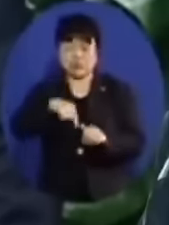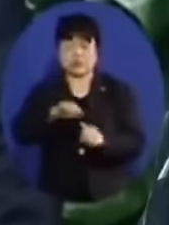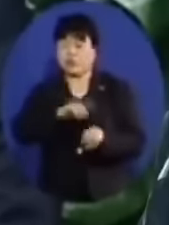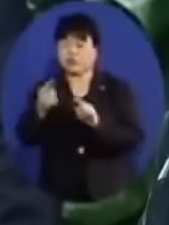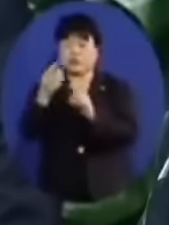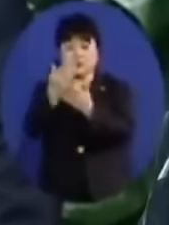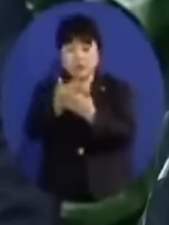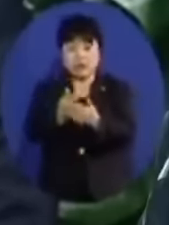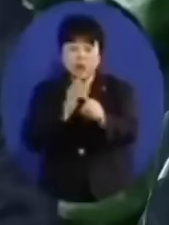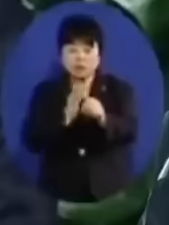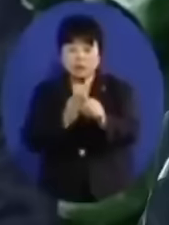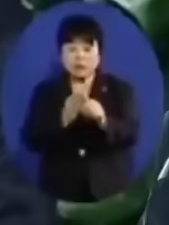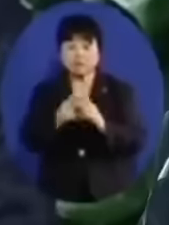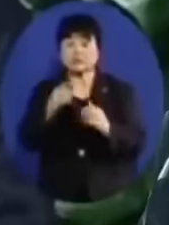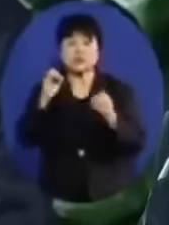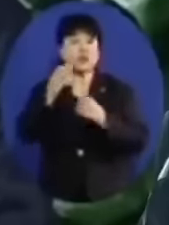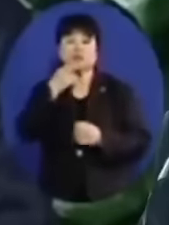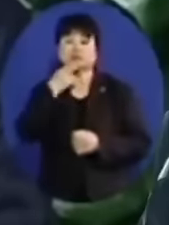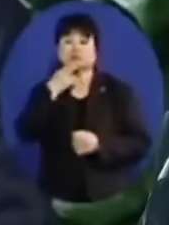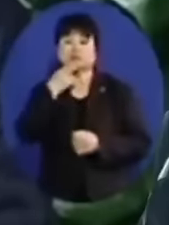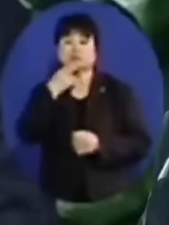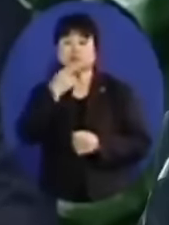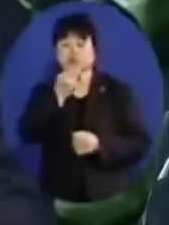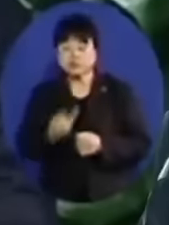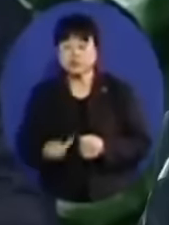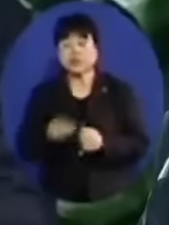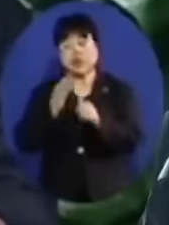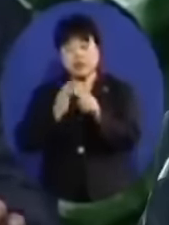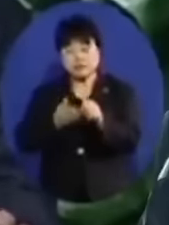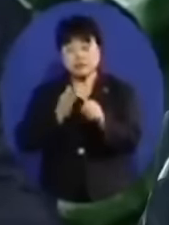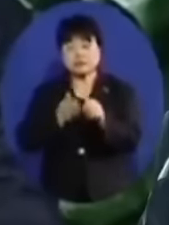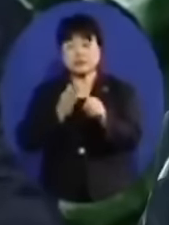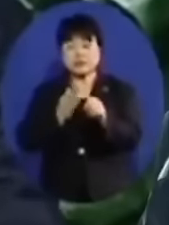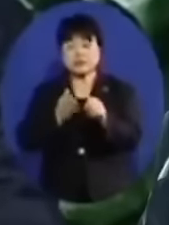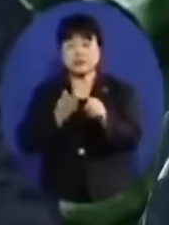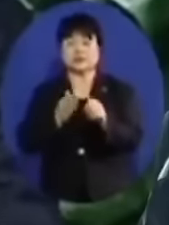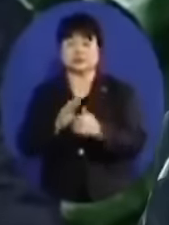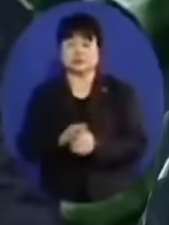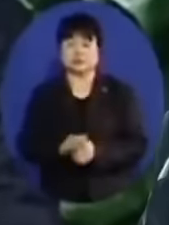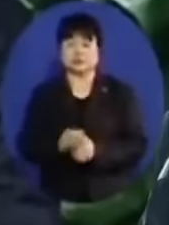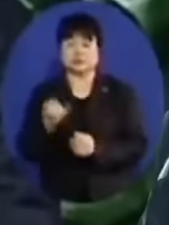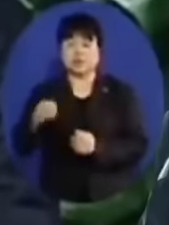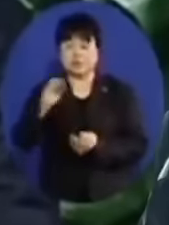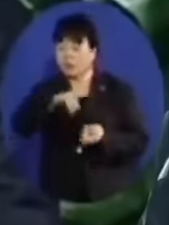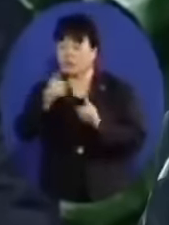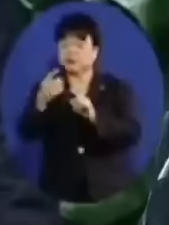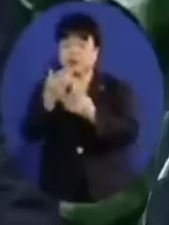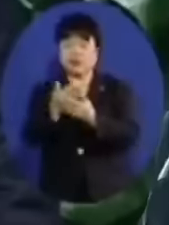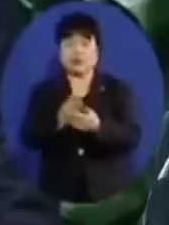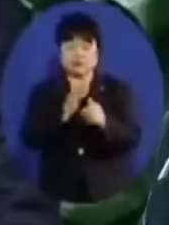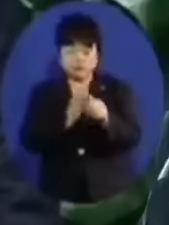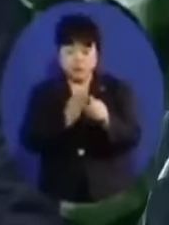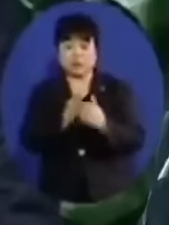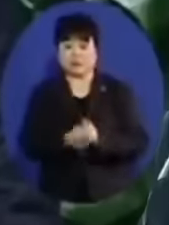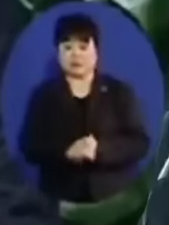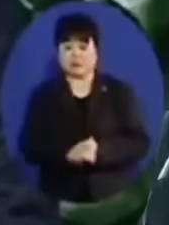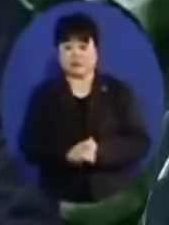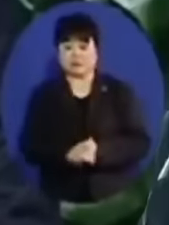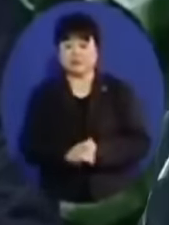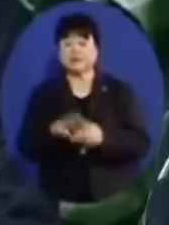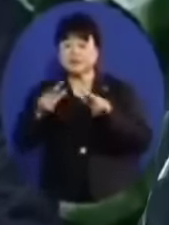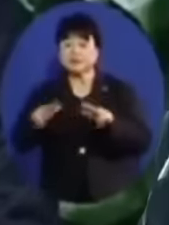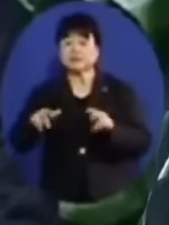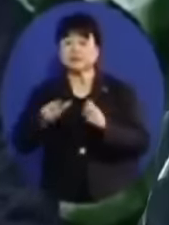했습니다. 예수님 대답 안 했습니다. 제자들에게 부탁하고 제자들이 예수님께서 고쳐서 보내지요. 부탁을 해도 예수님이